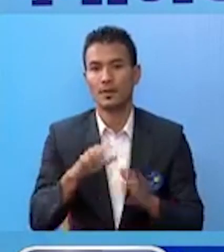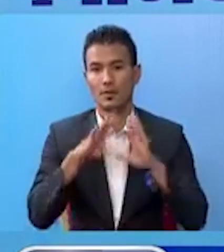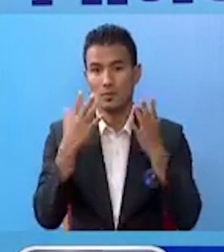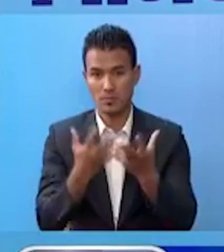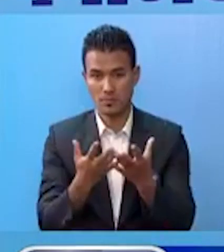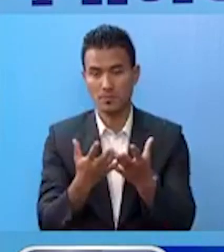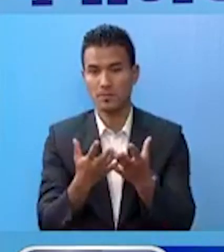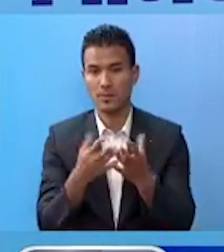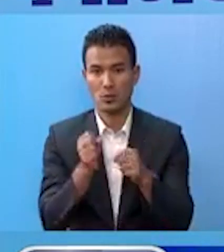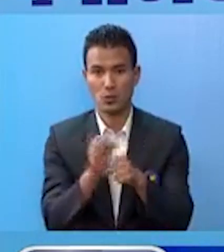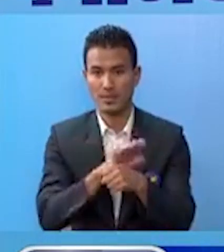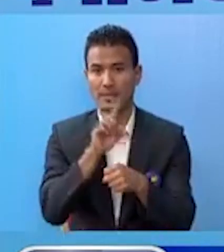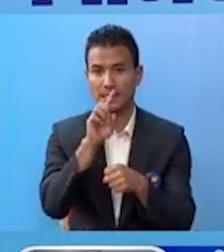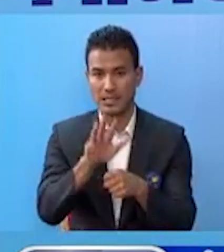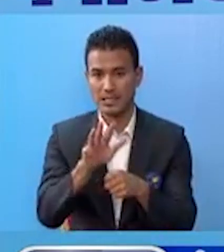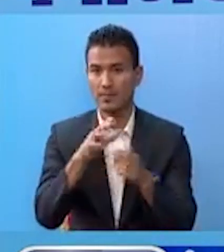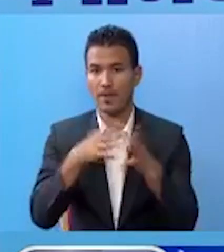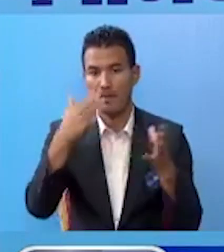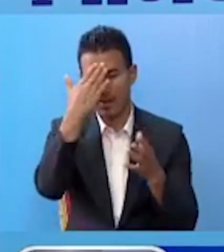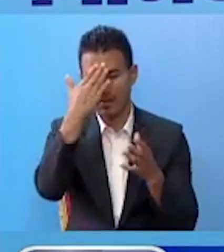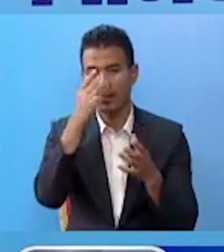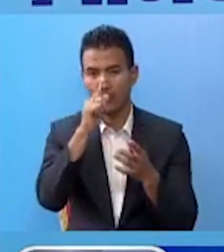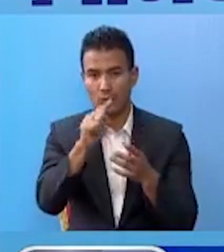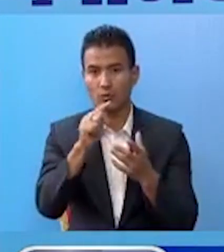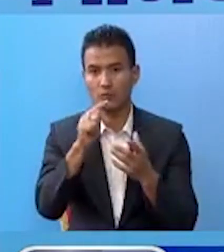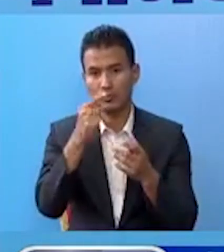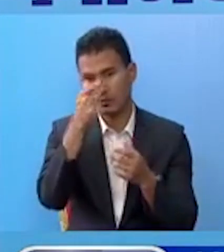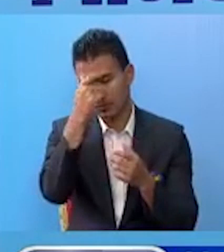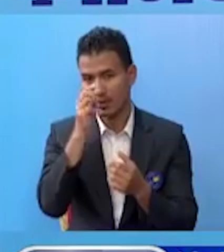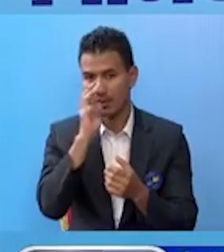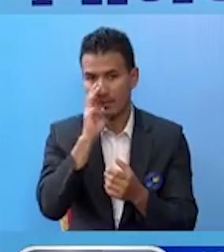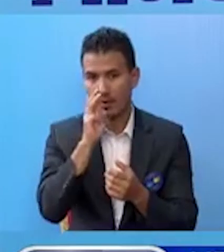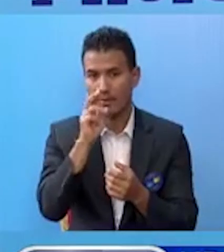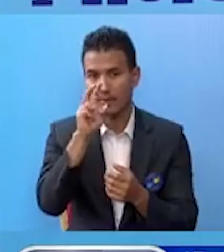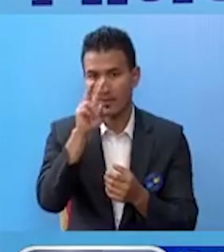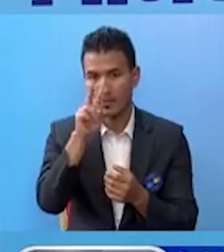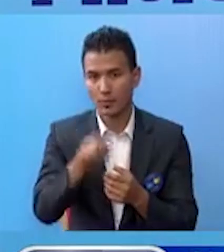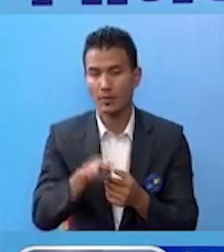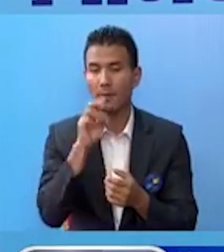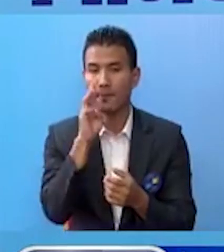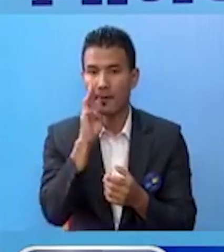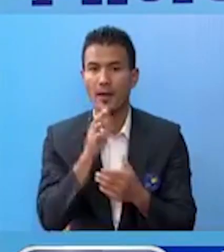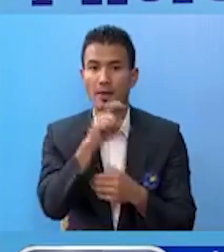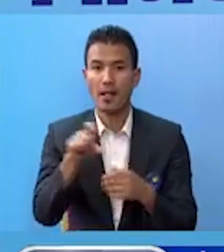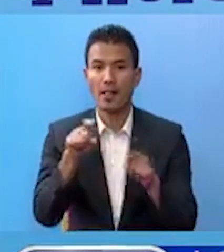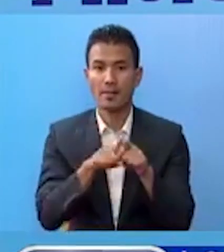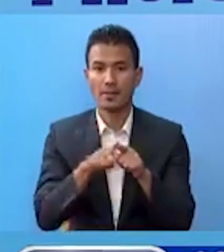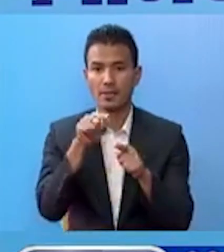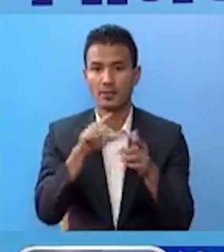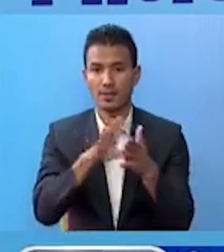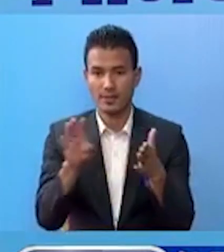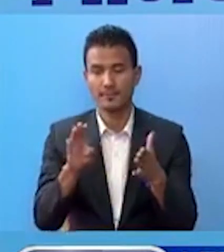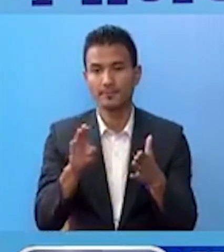नै COVID-19 महामारी को चपेटा में पड़े सन्दर्भ में नेपाल पनि